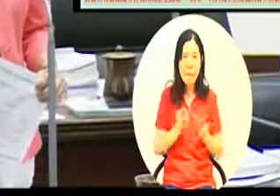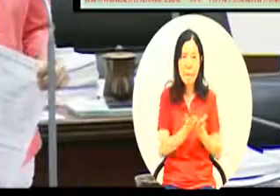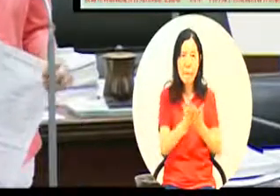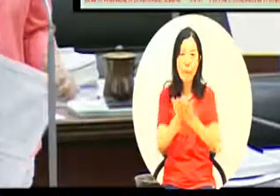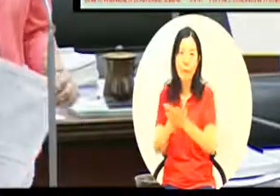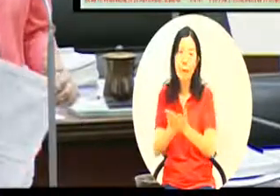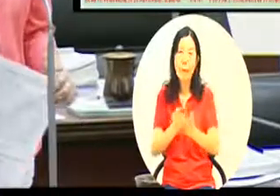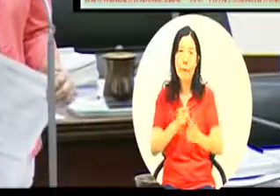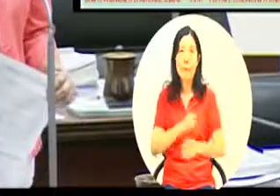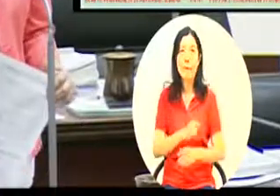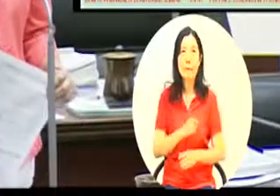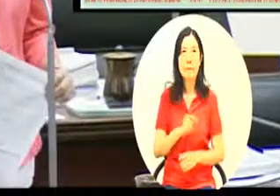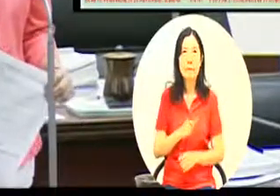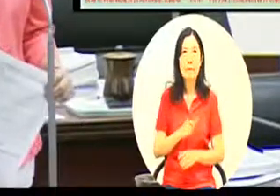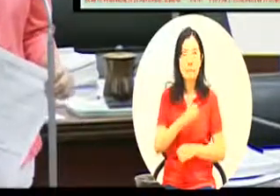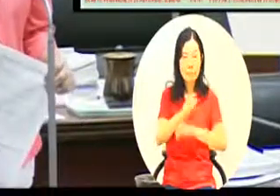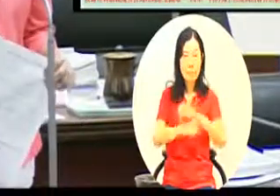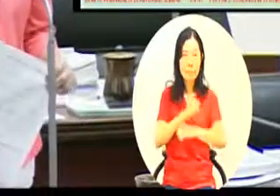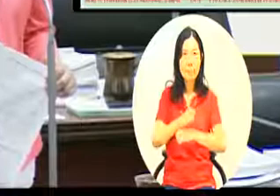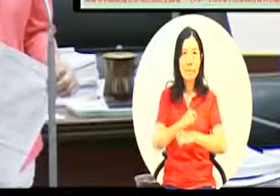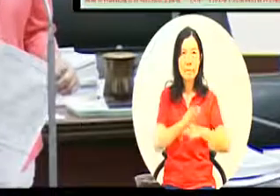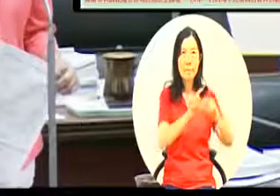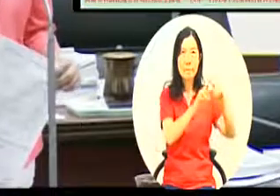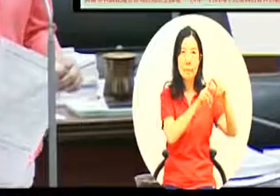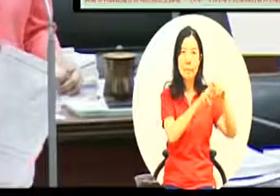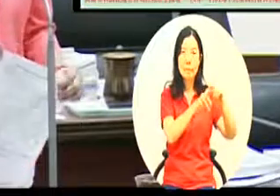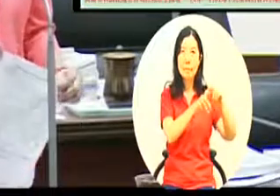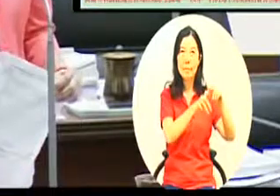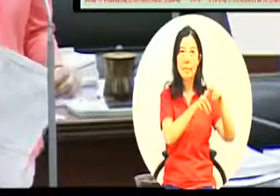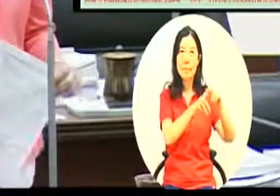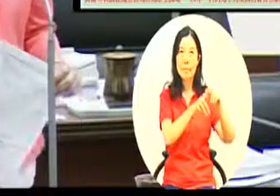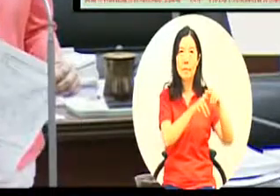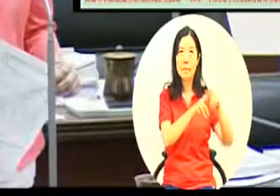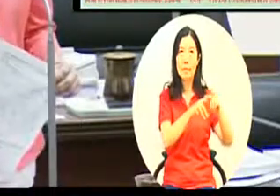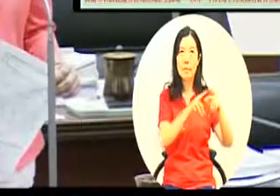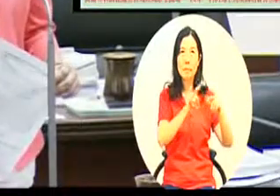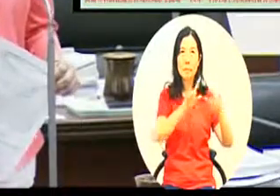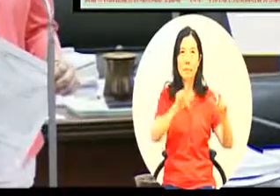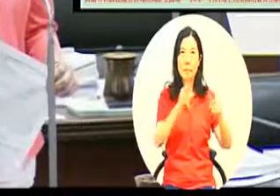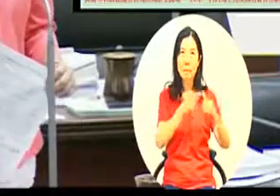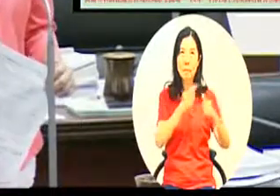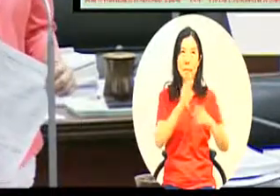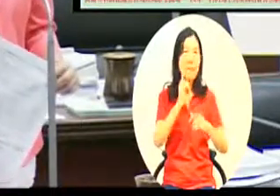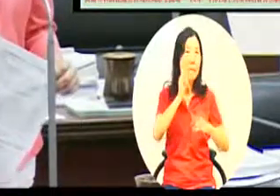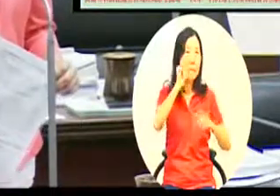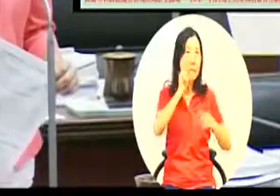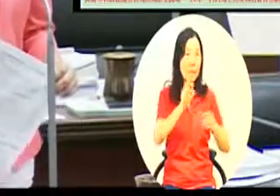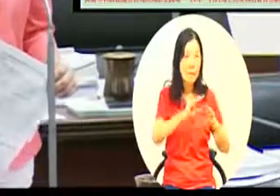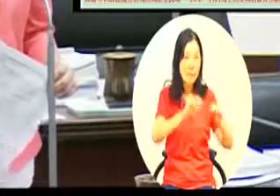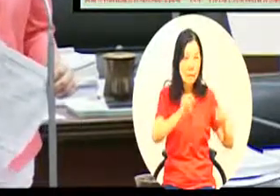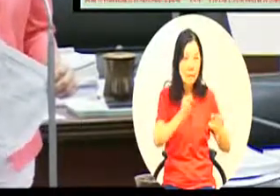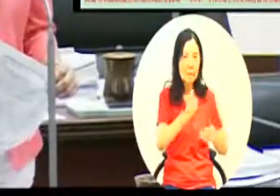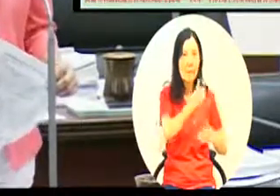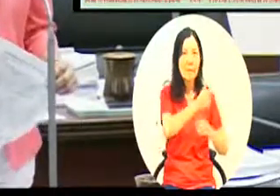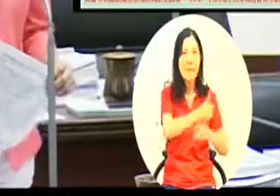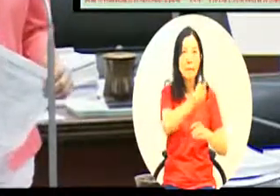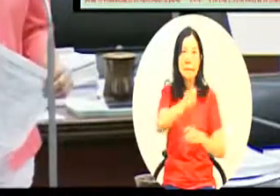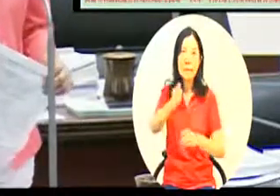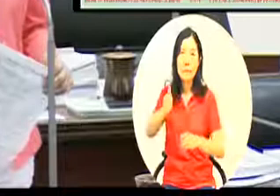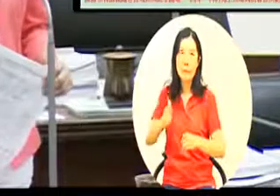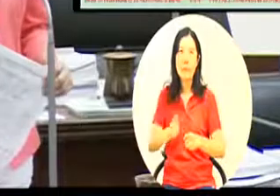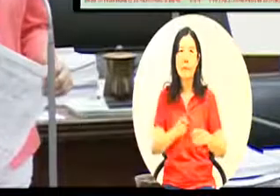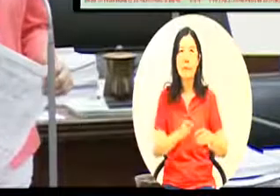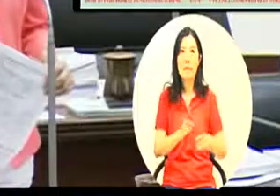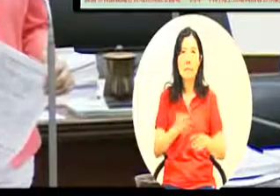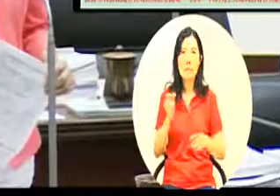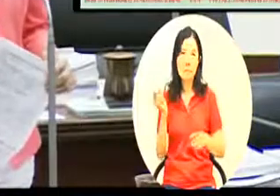是不输呢咱台中大甲妈的那个路上的一个绕境，甚至